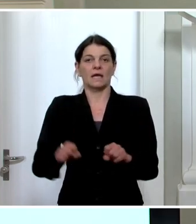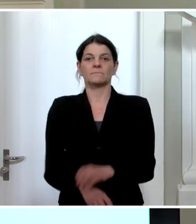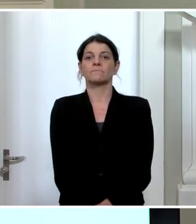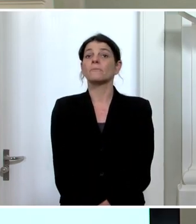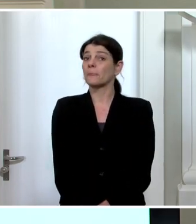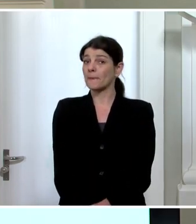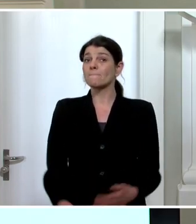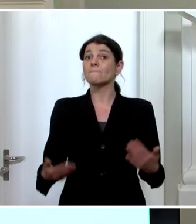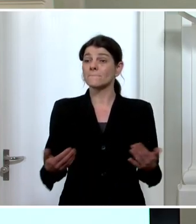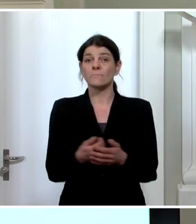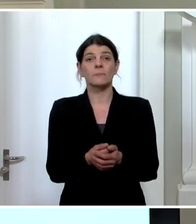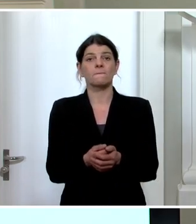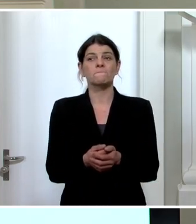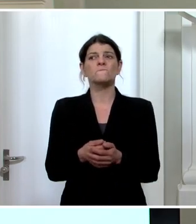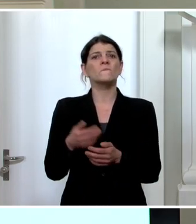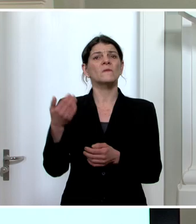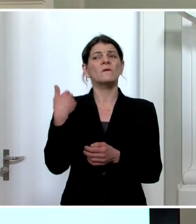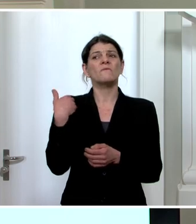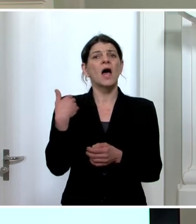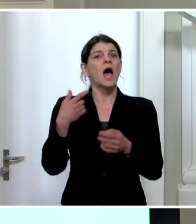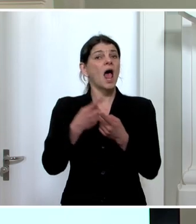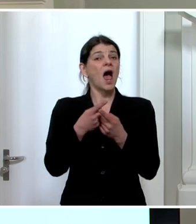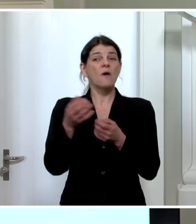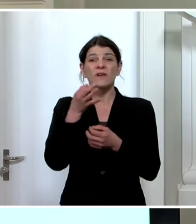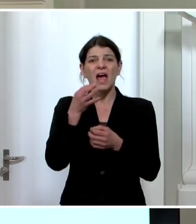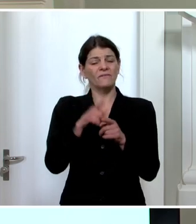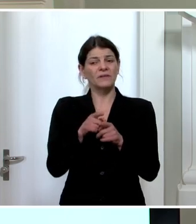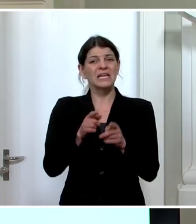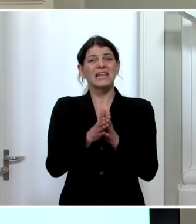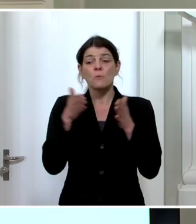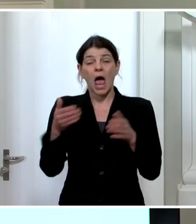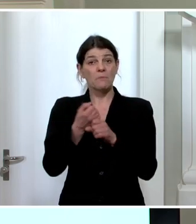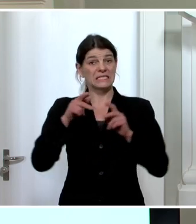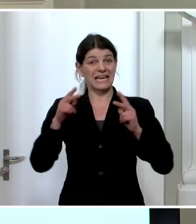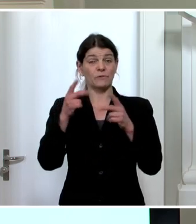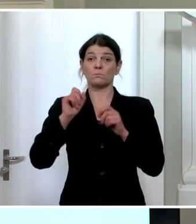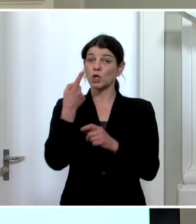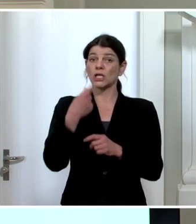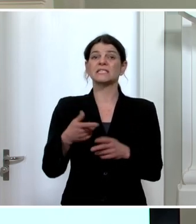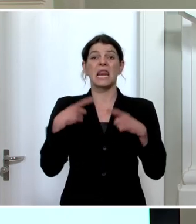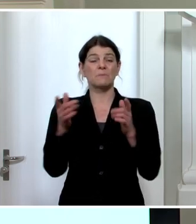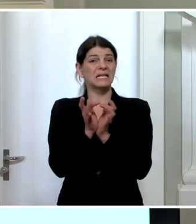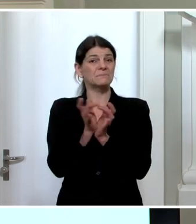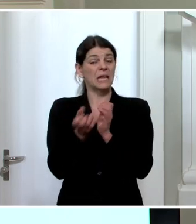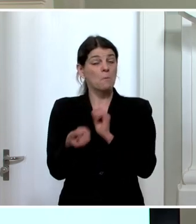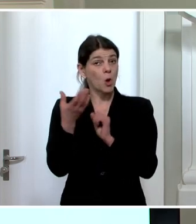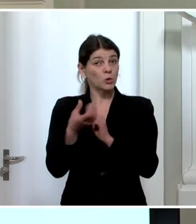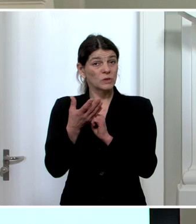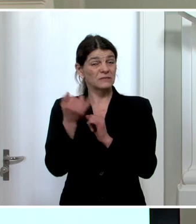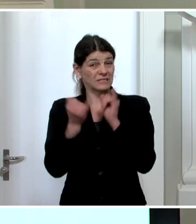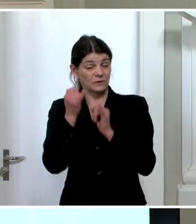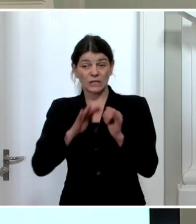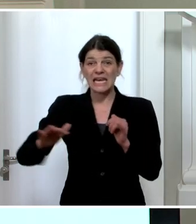Aufgrund der starken Nachfragen an temporären Arbeitskräften, aktuell gerade in der lebensmittelproduzierenden